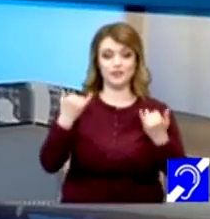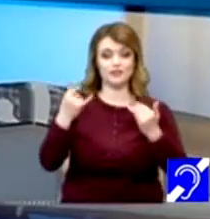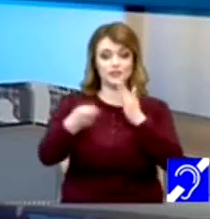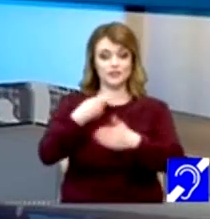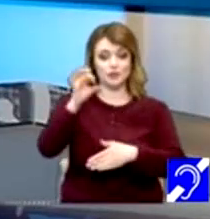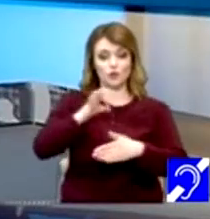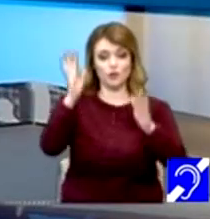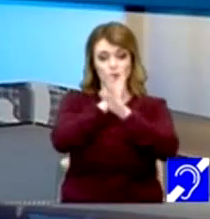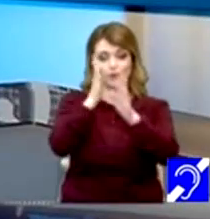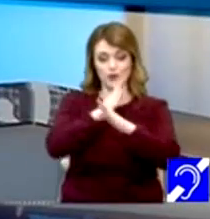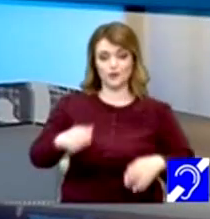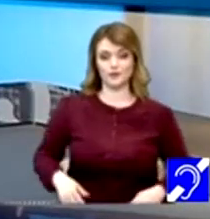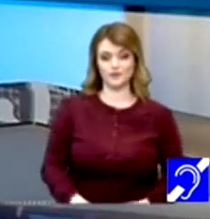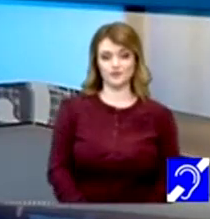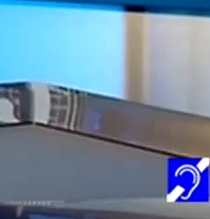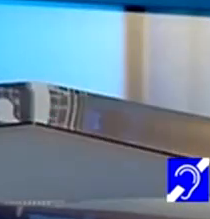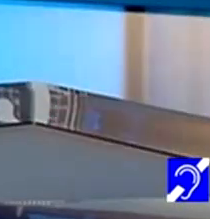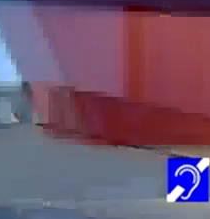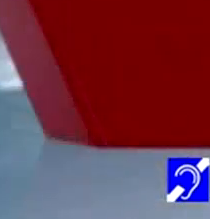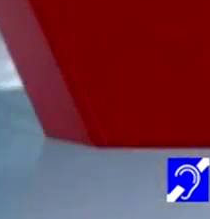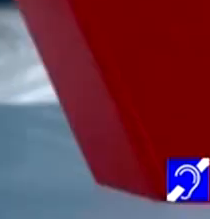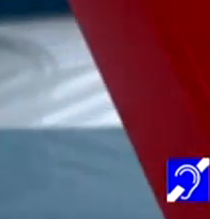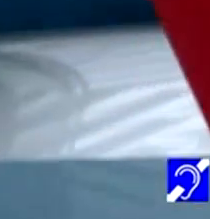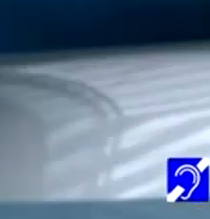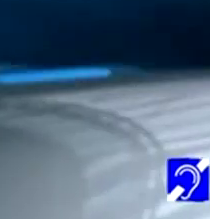Iar pe final să vedem și datele meteo.